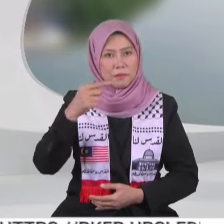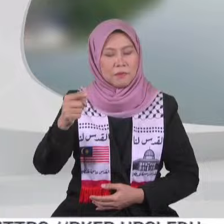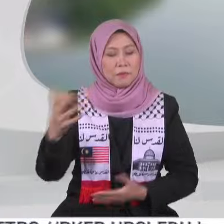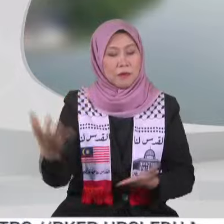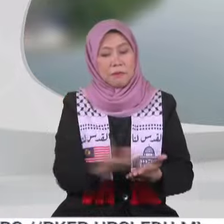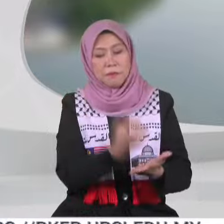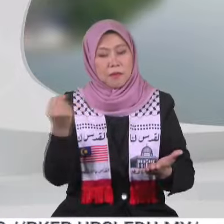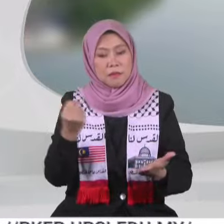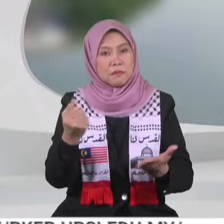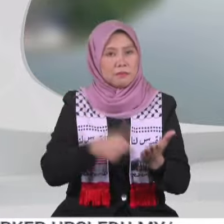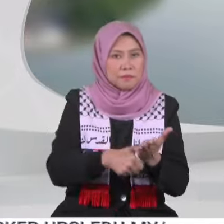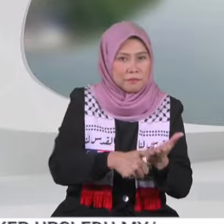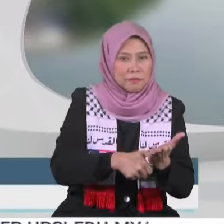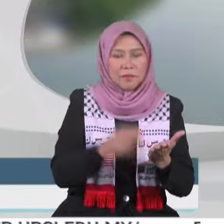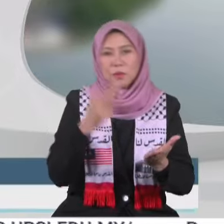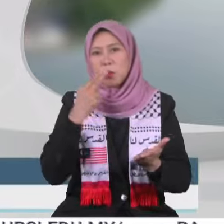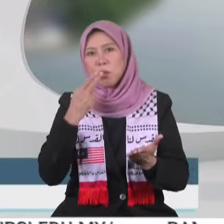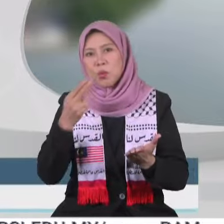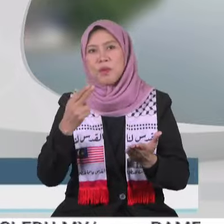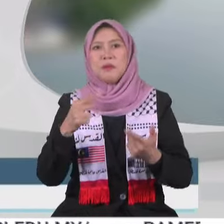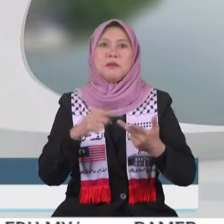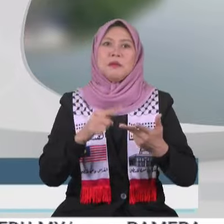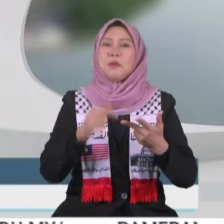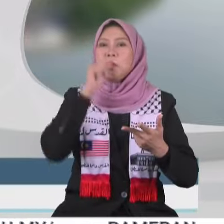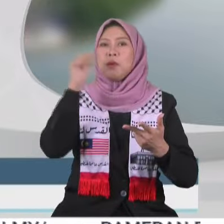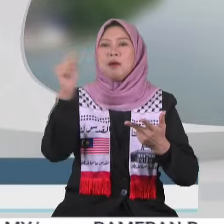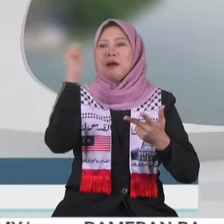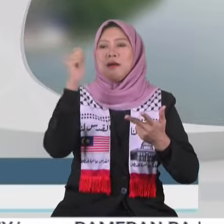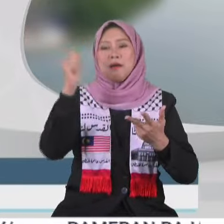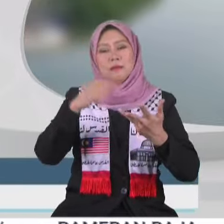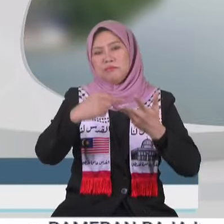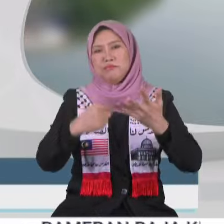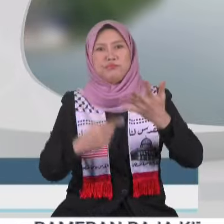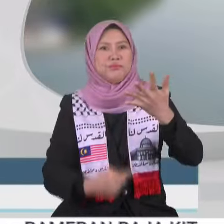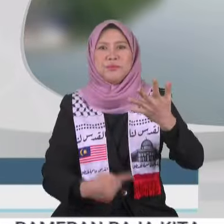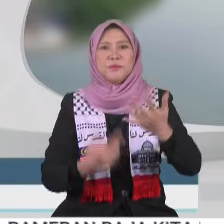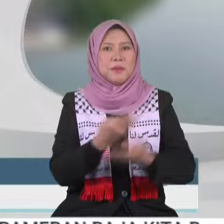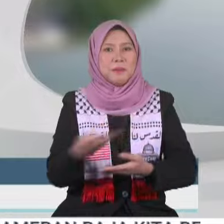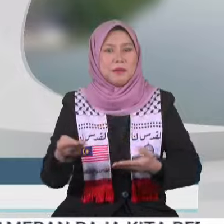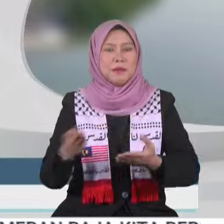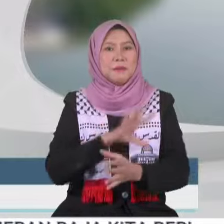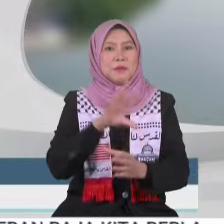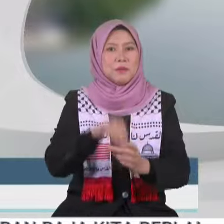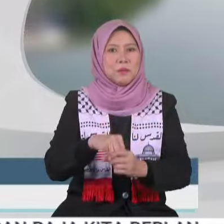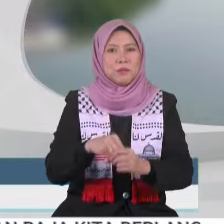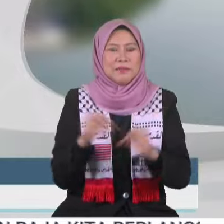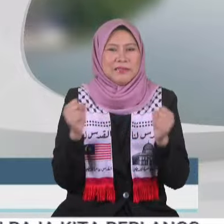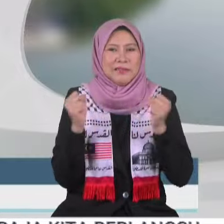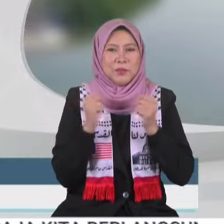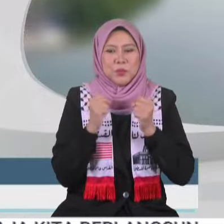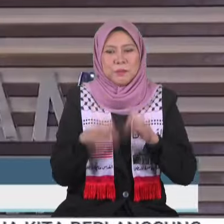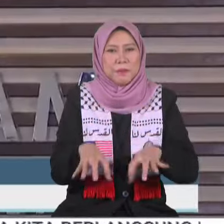utama melibatkan dadah, rokok, minuman keras dan beberapa komoditi lain termasuk barangan sejuk beku.